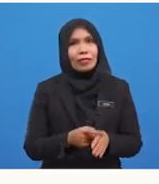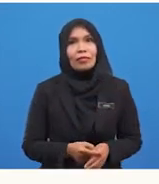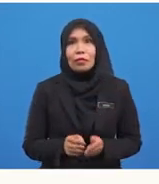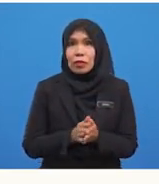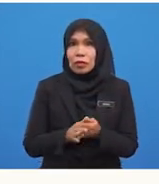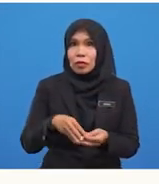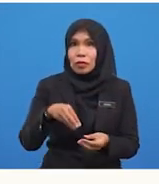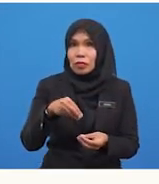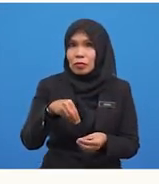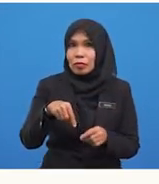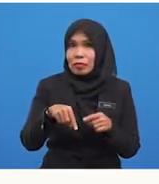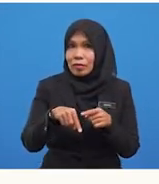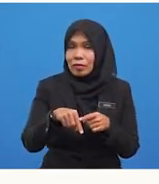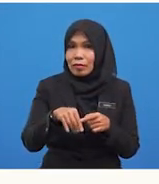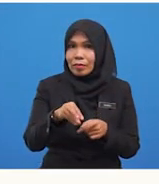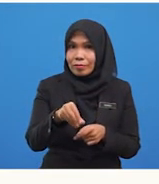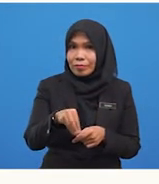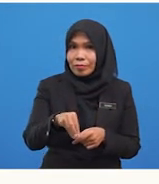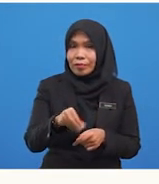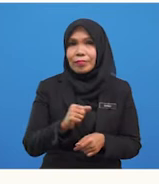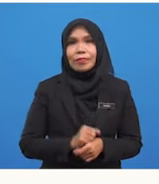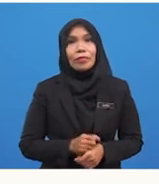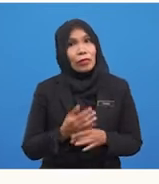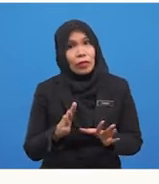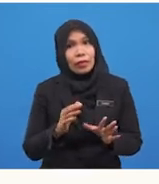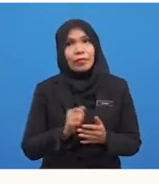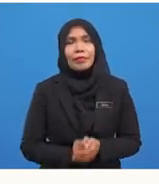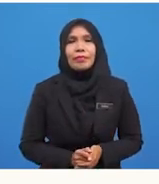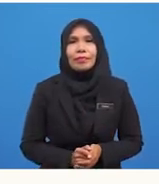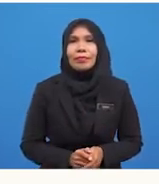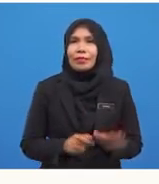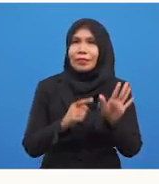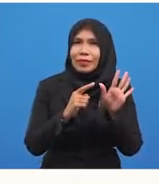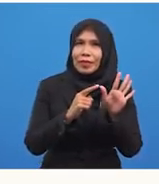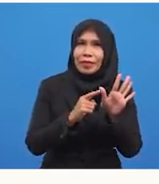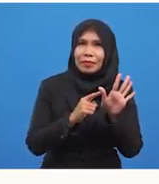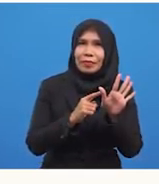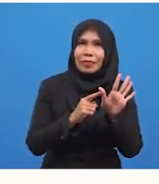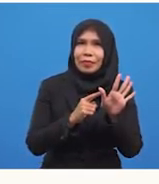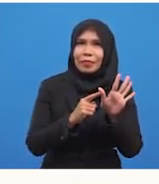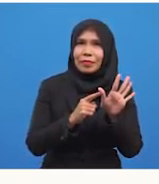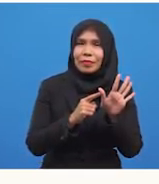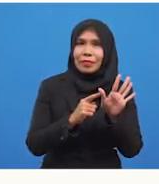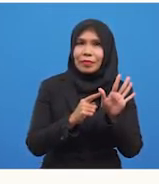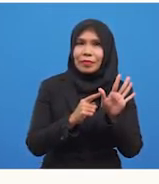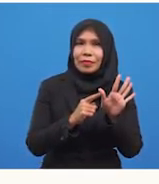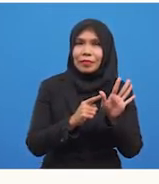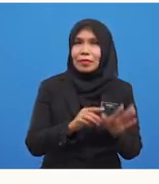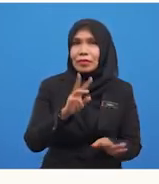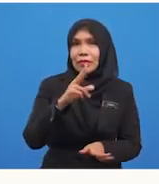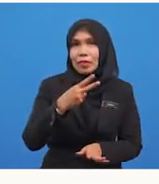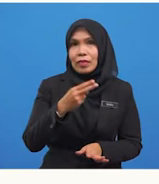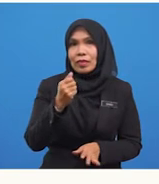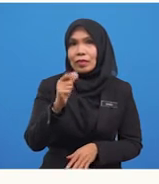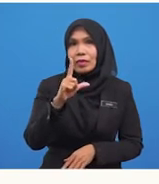keempatnya basuh tangan. Kelima halwa juwada,